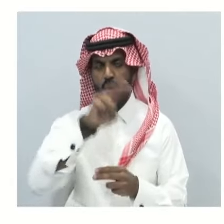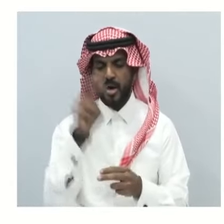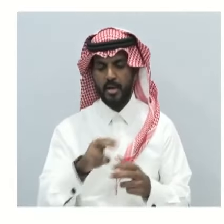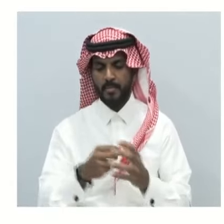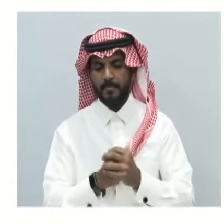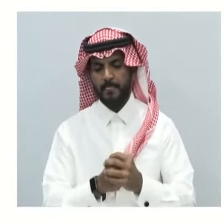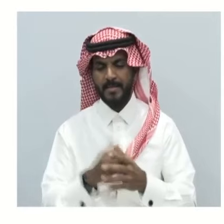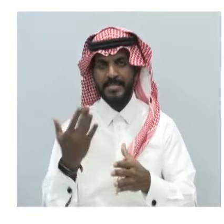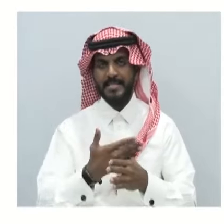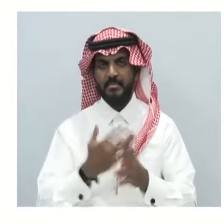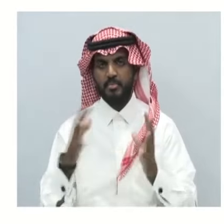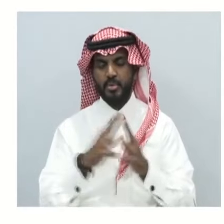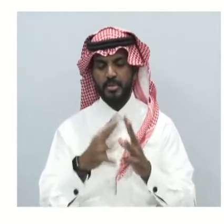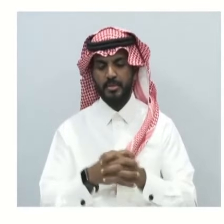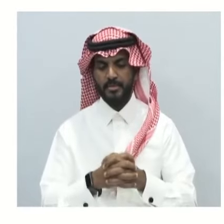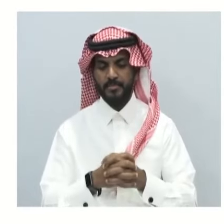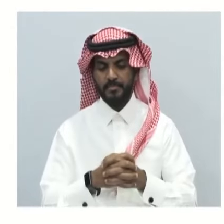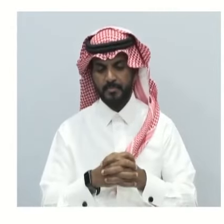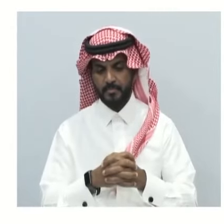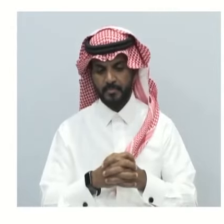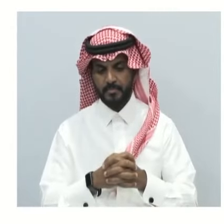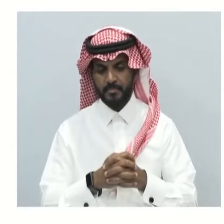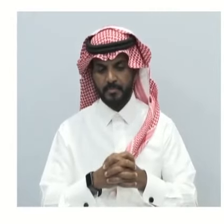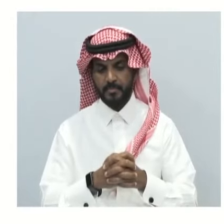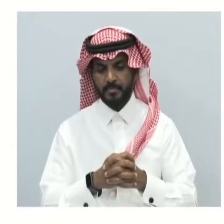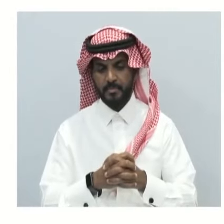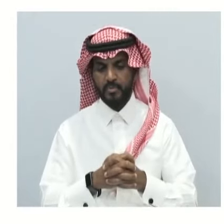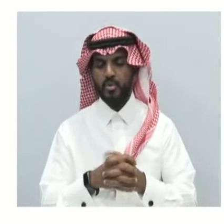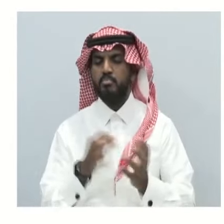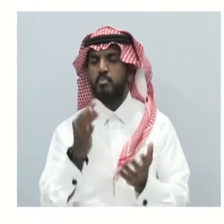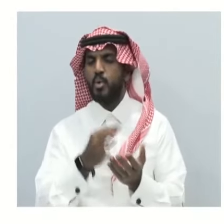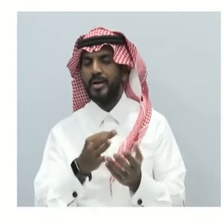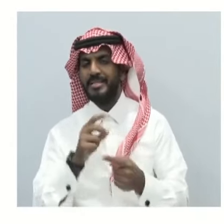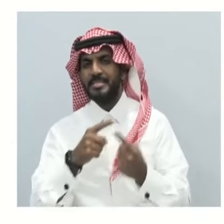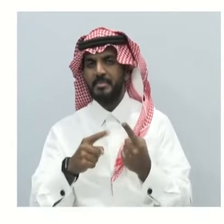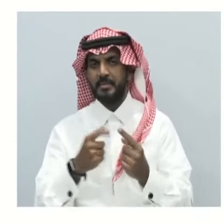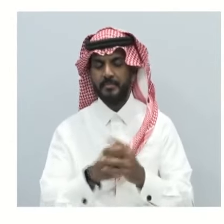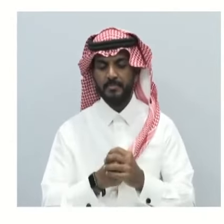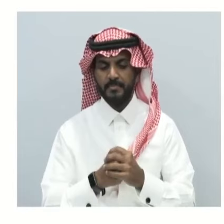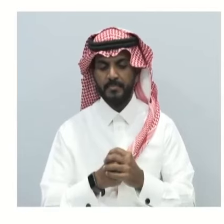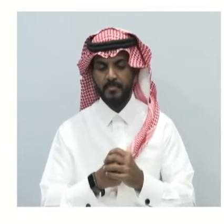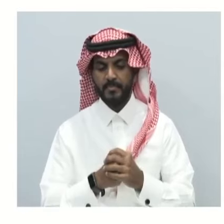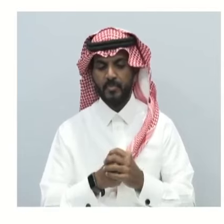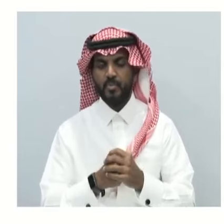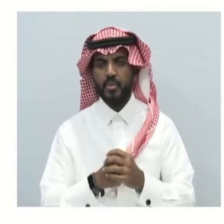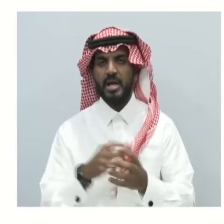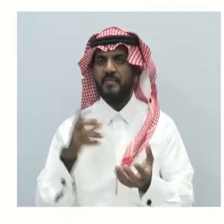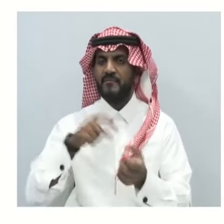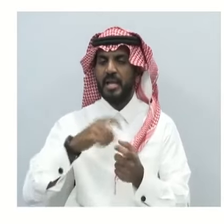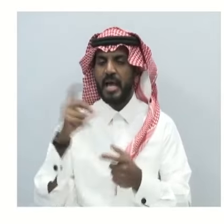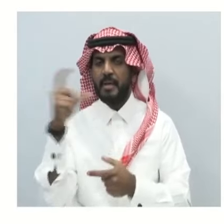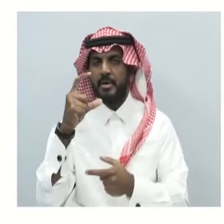حول السبب والنتيجه لتتحدث عن الموقع النسبي مثلا ثم عن معالم القمر